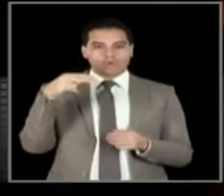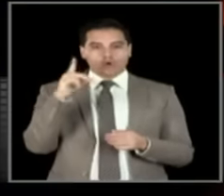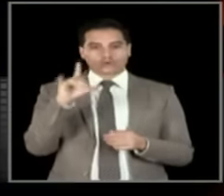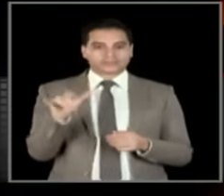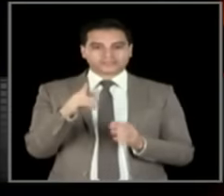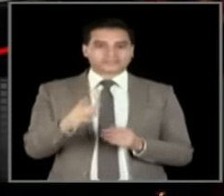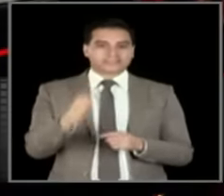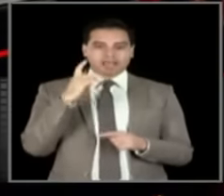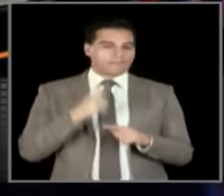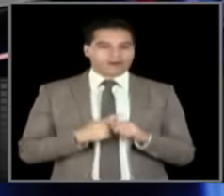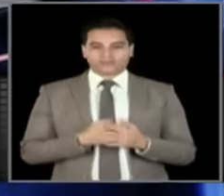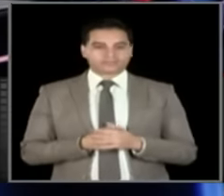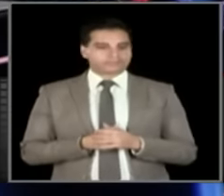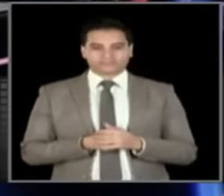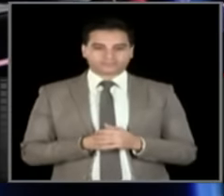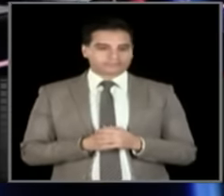خاطئة.